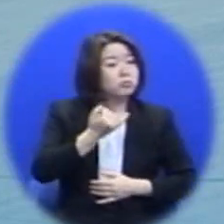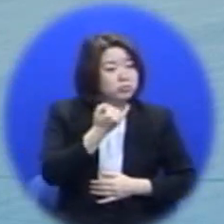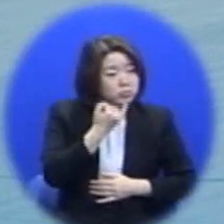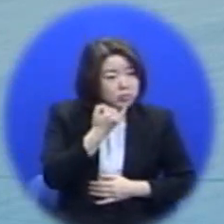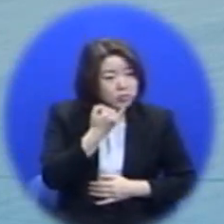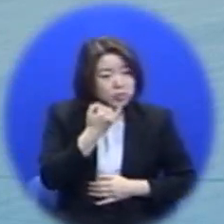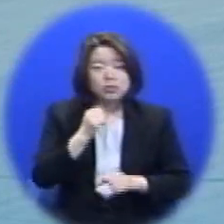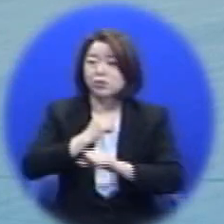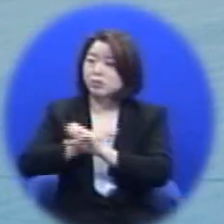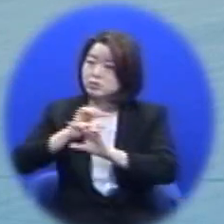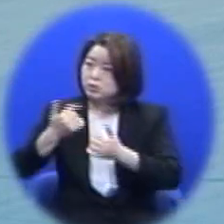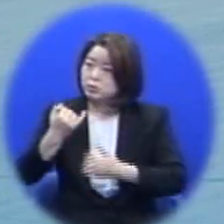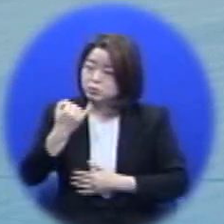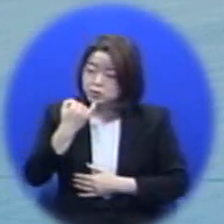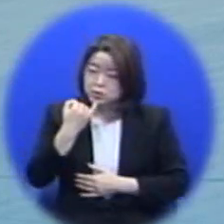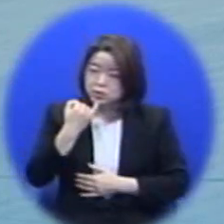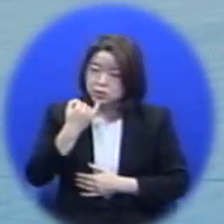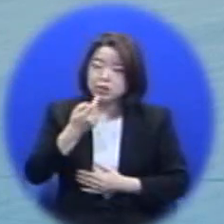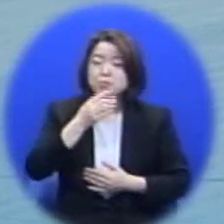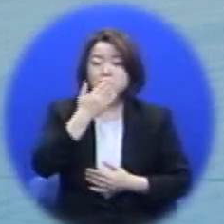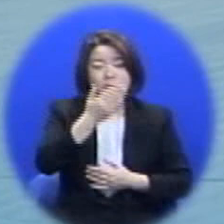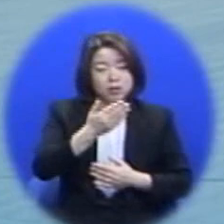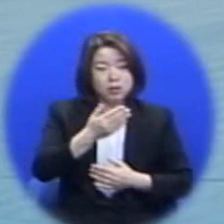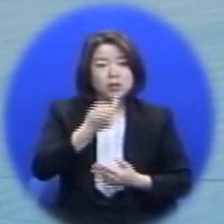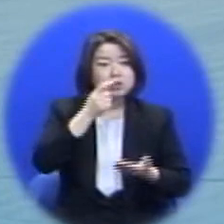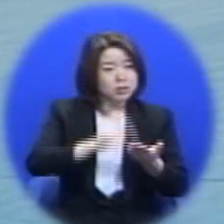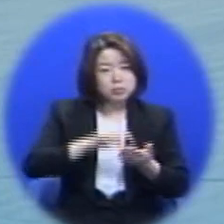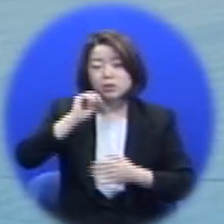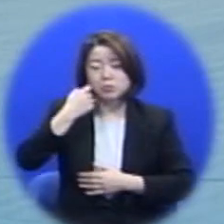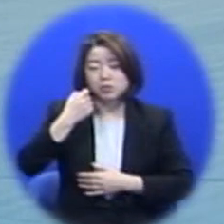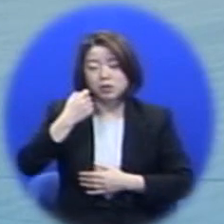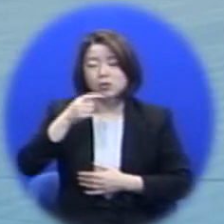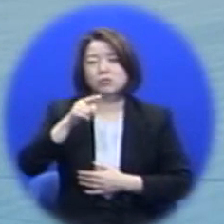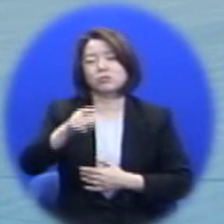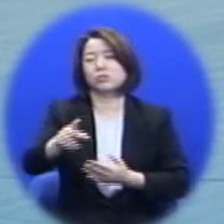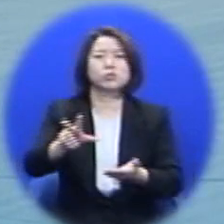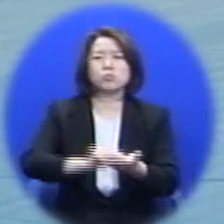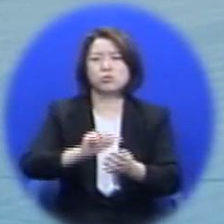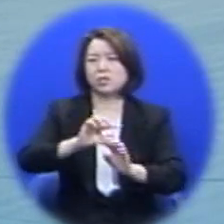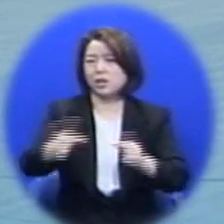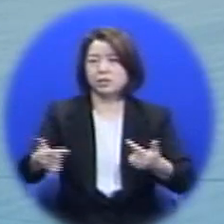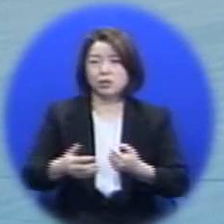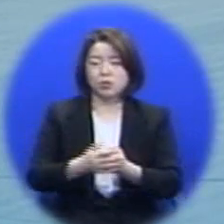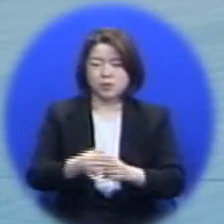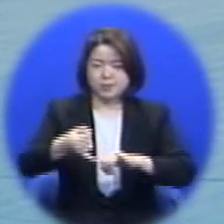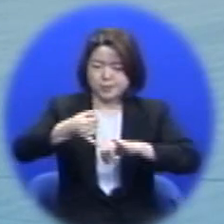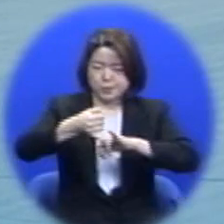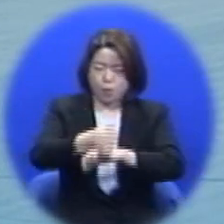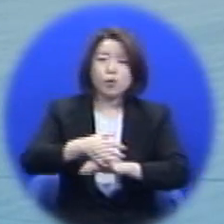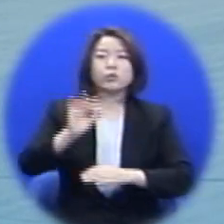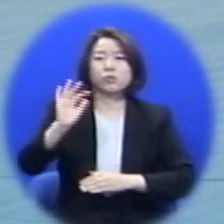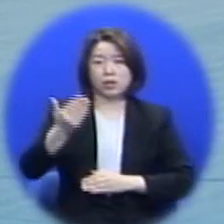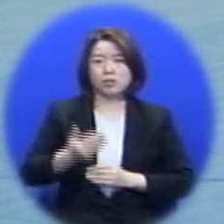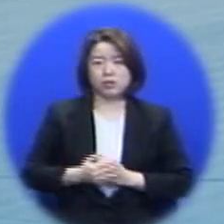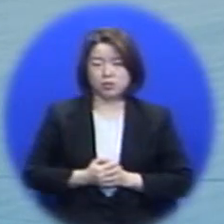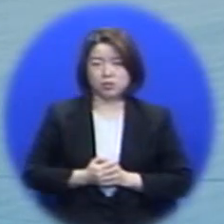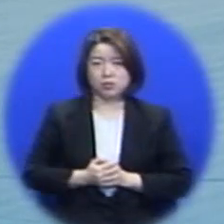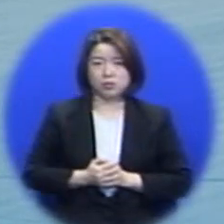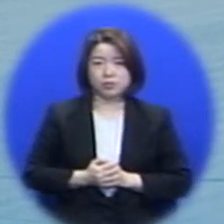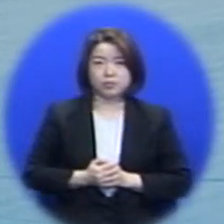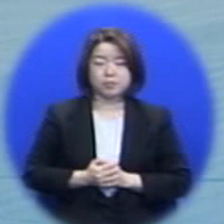아닙니다. 뭐 쉽다 어렵다 그렇게 지금 말할 문제가 아닙니다. 이건 반드시 되어져야 하는 것입니다.